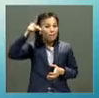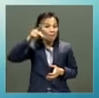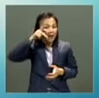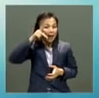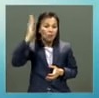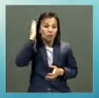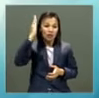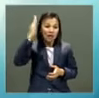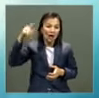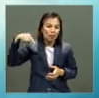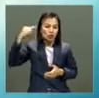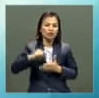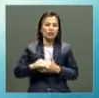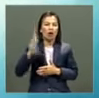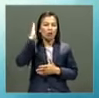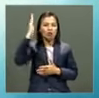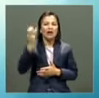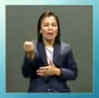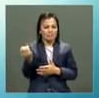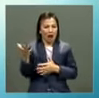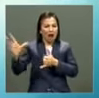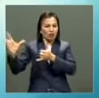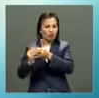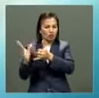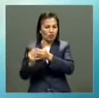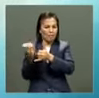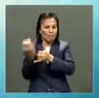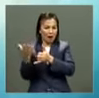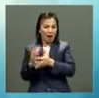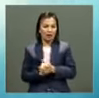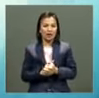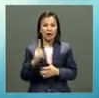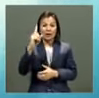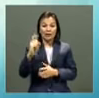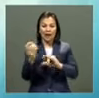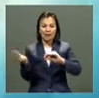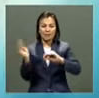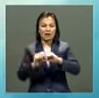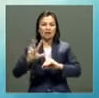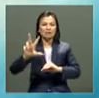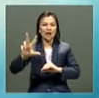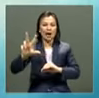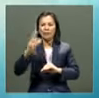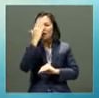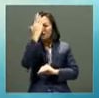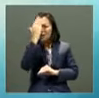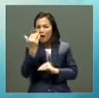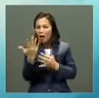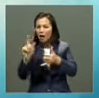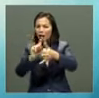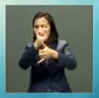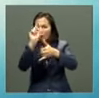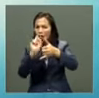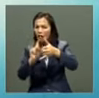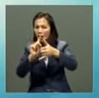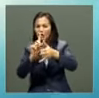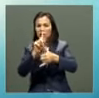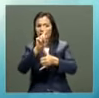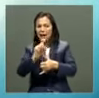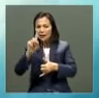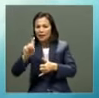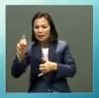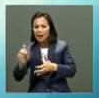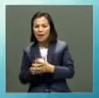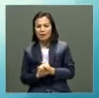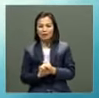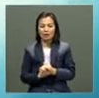ากกว่าหญิงนะครับในกลุ่มที่เสียชีวิตวันนี้เพิ่มขึ้น3รายเรามาเรียนรู้กันครับว่าเกิดจากอะไรบ้างราย